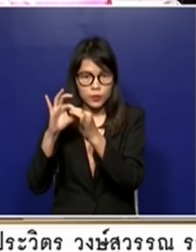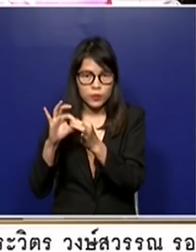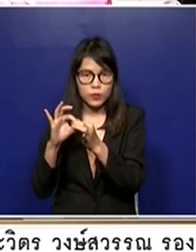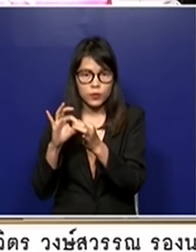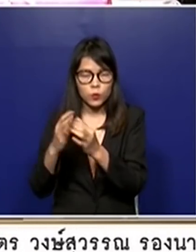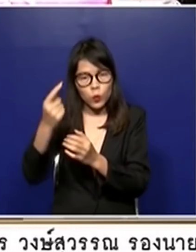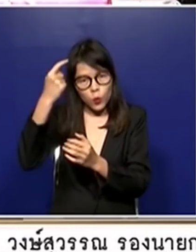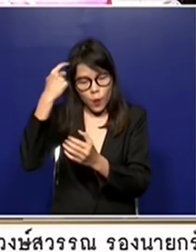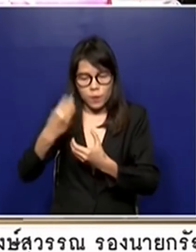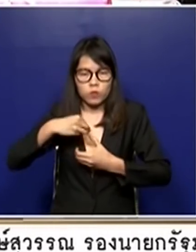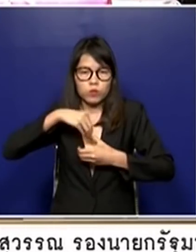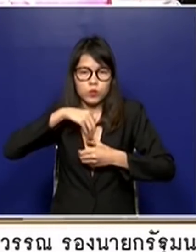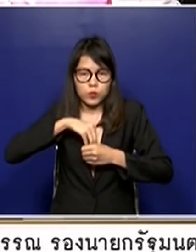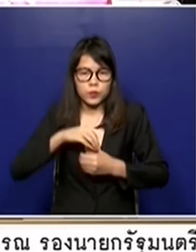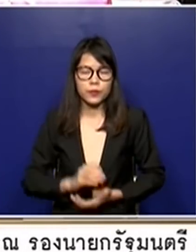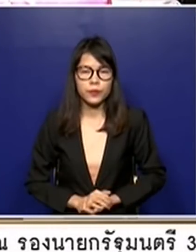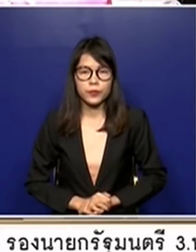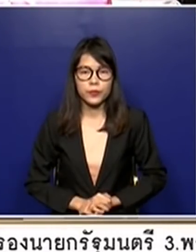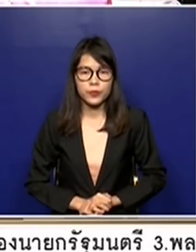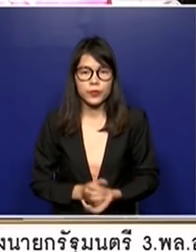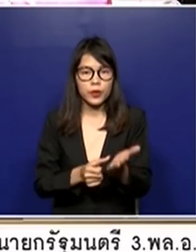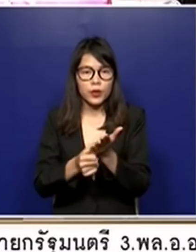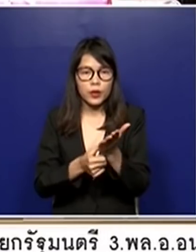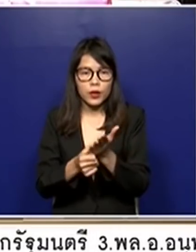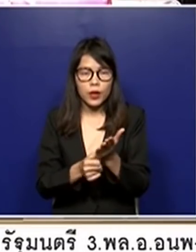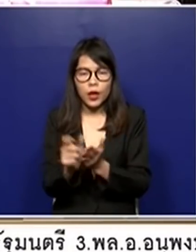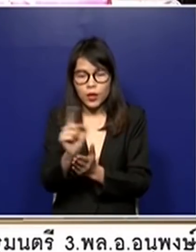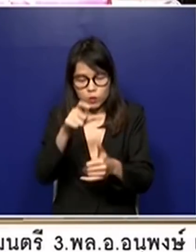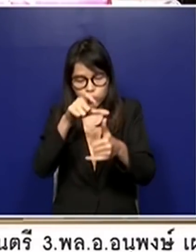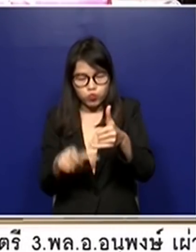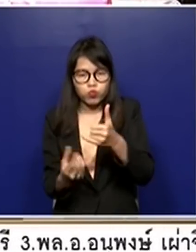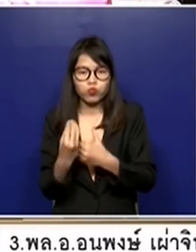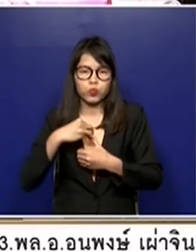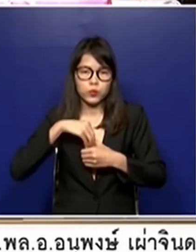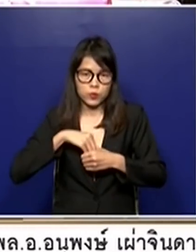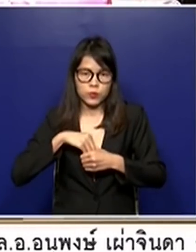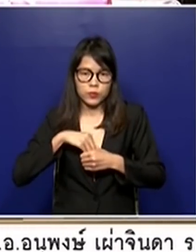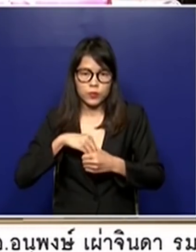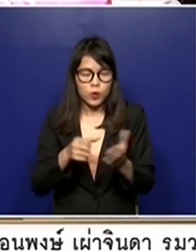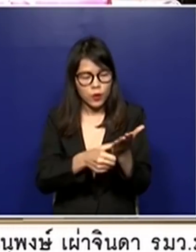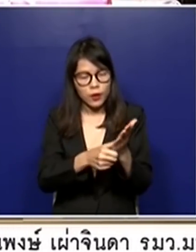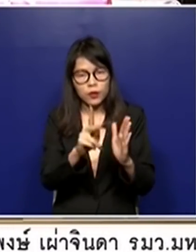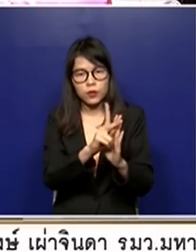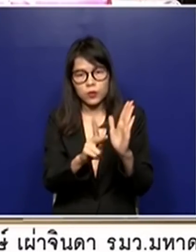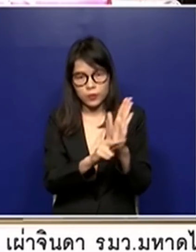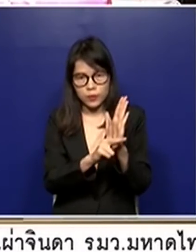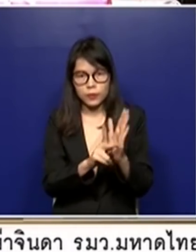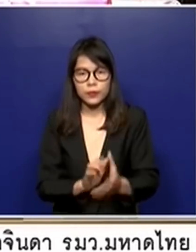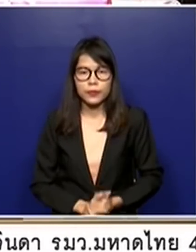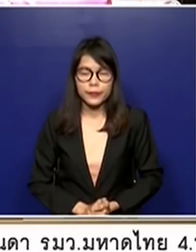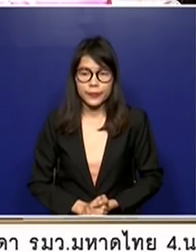ำนึกแต่ควรจะแก้ที่สำนึกมากกว่าแก้ที่กฎหมายเพราะนั้นแก้สำ